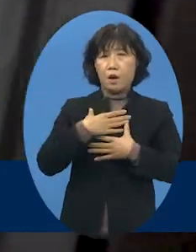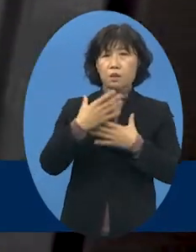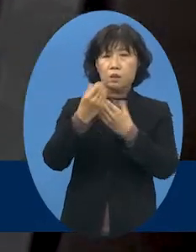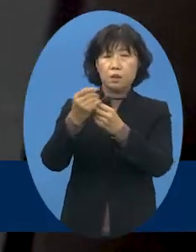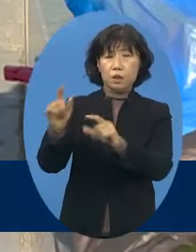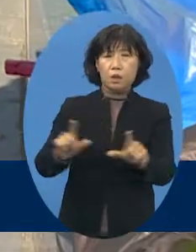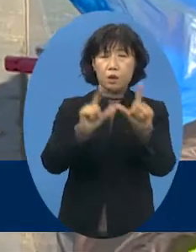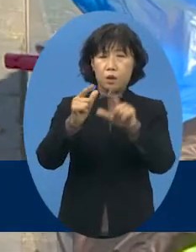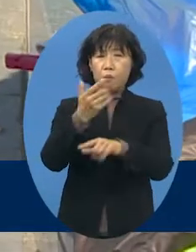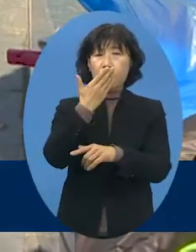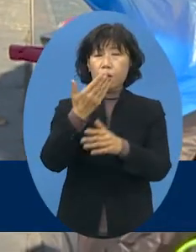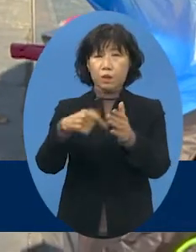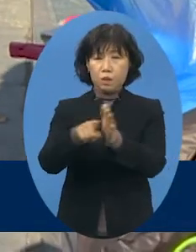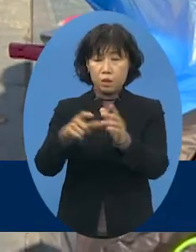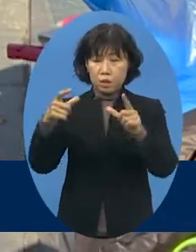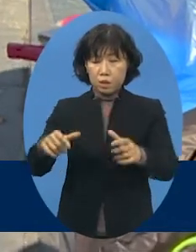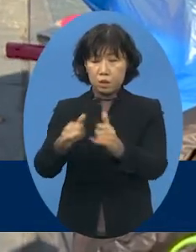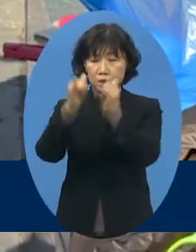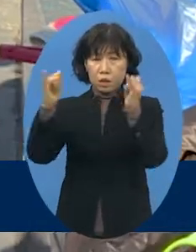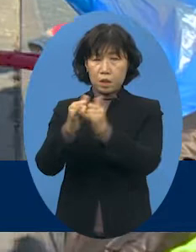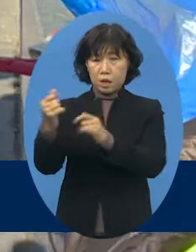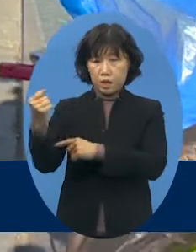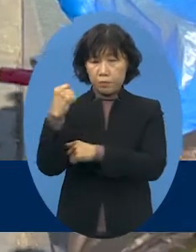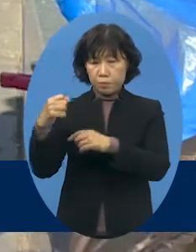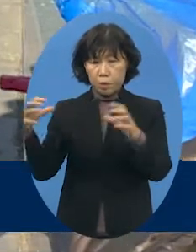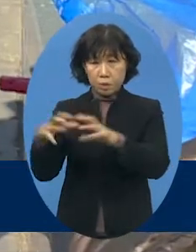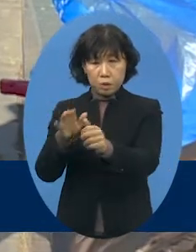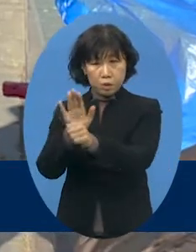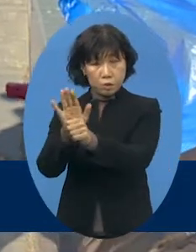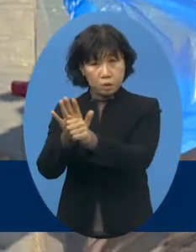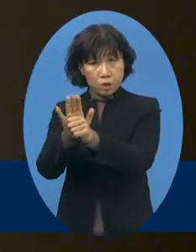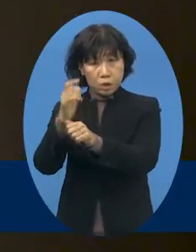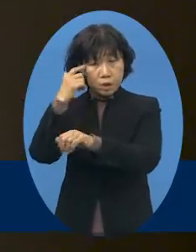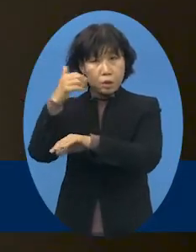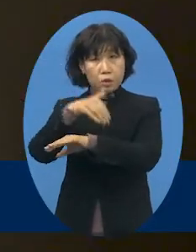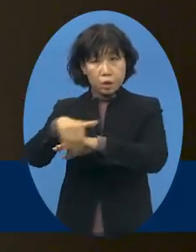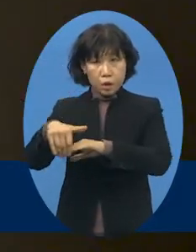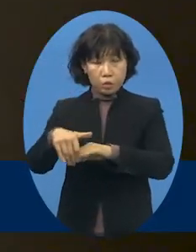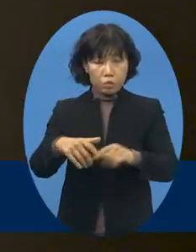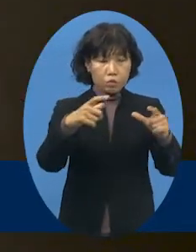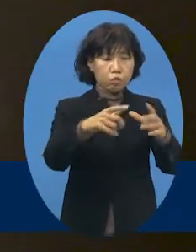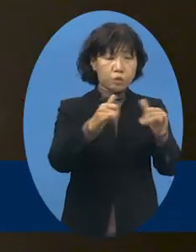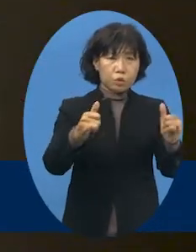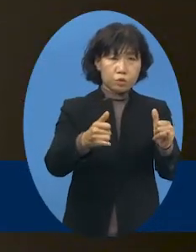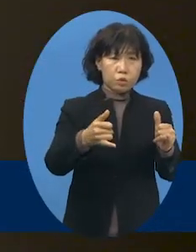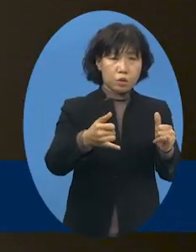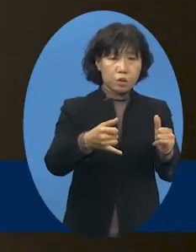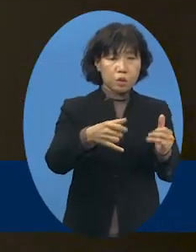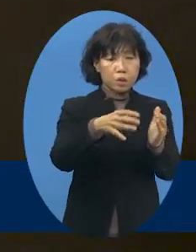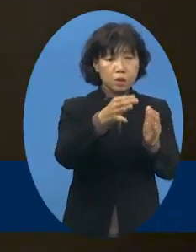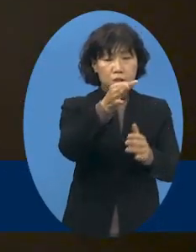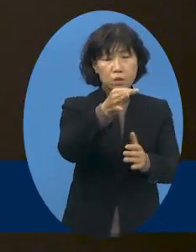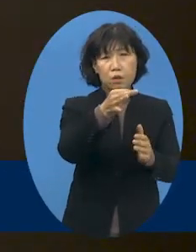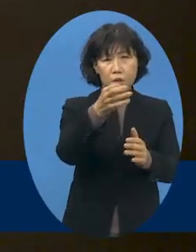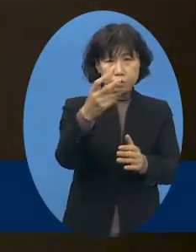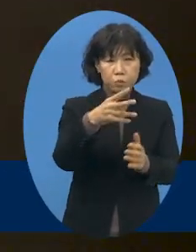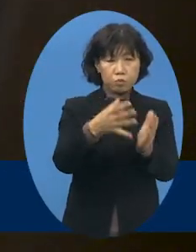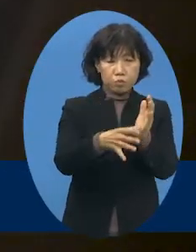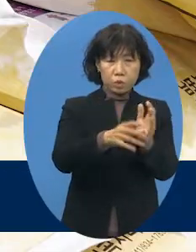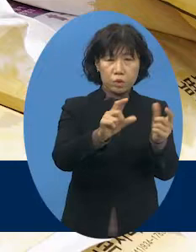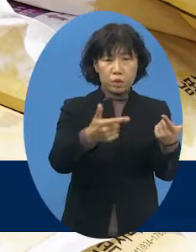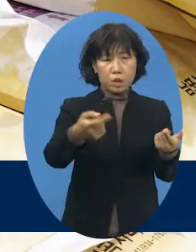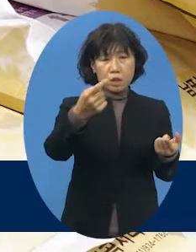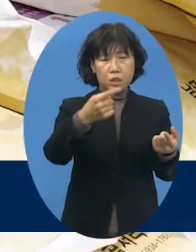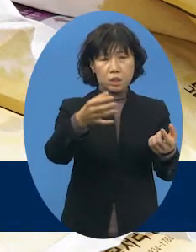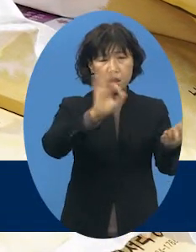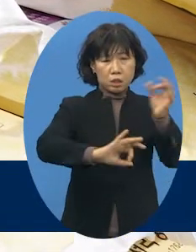건강하고 안전하게 겨울을 날 수 있도록 지역사회가 힘을 합쳐 지원할 계획이며 국민들도 성금과 성품은